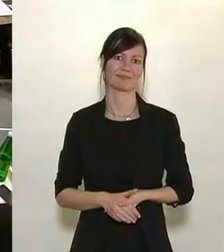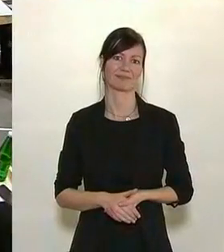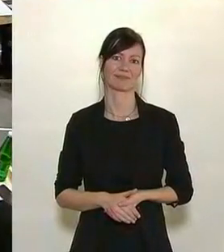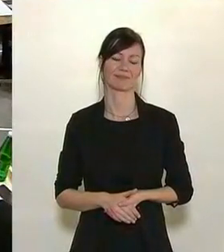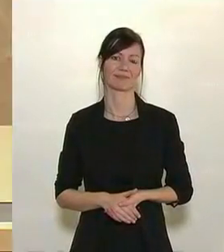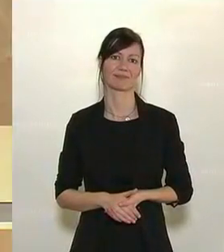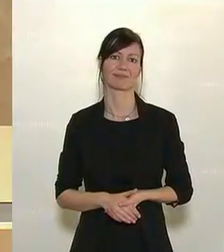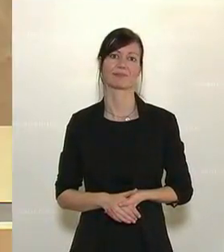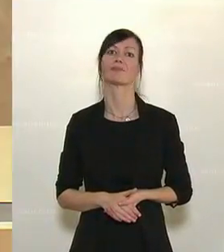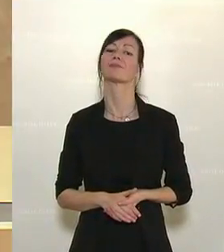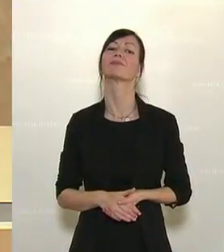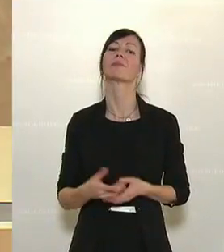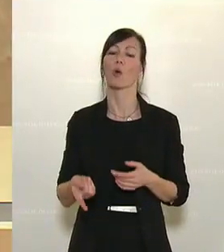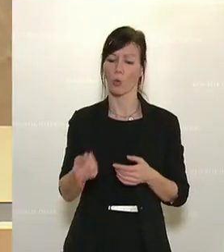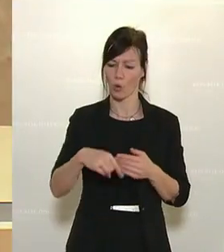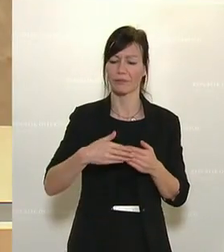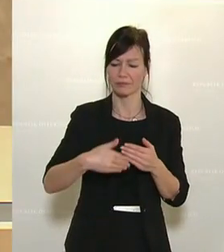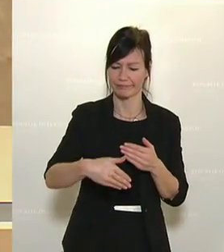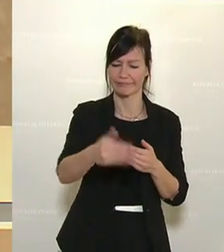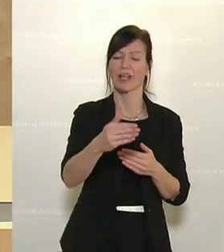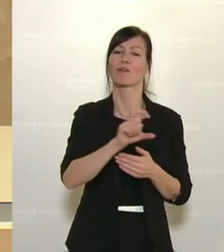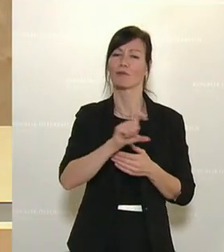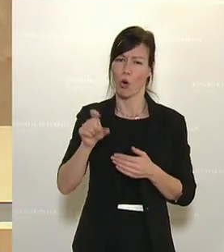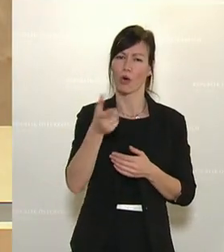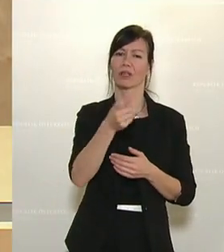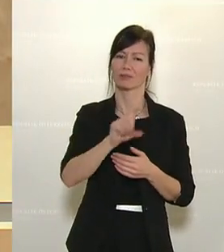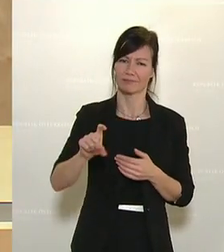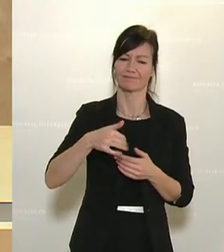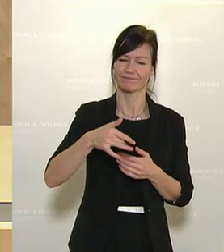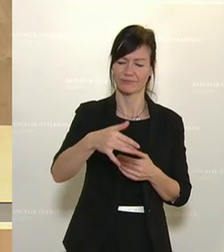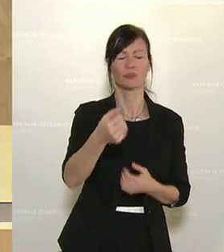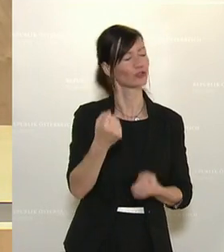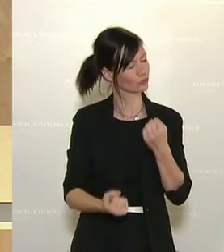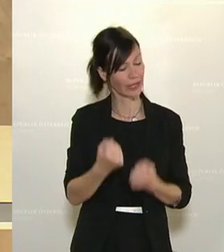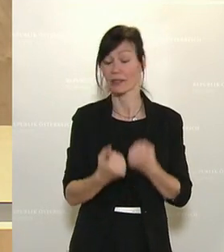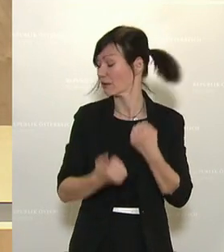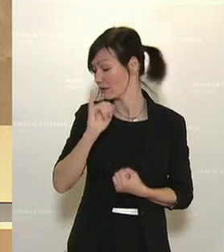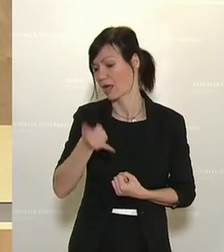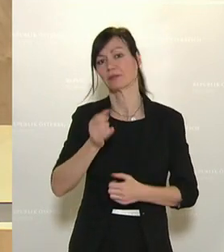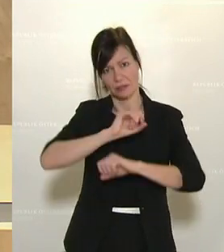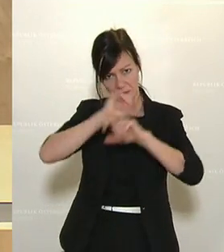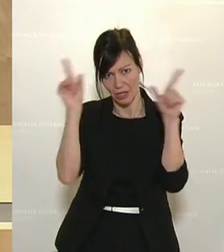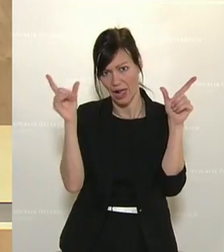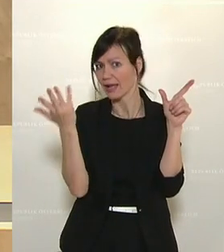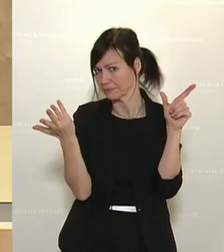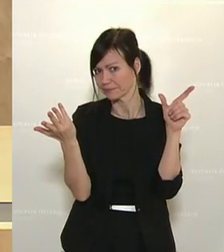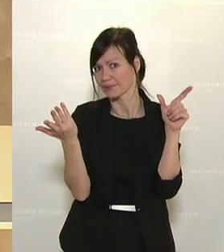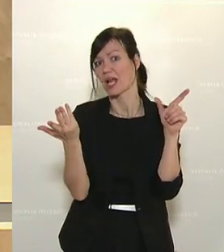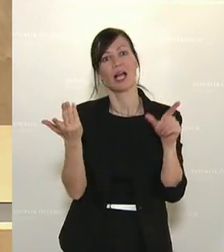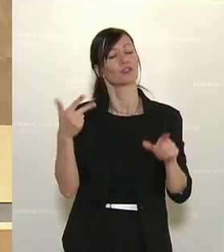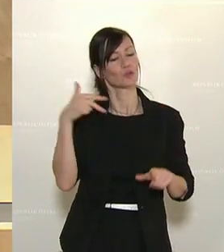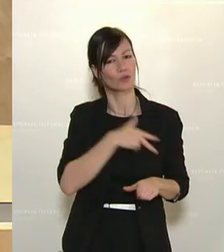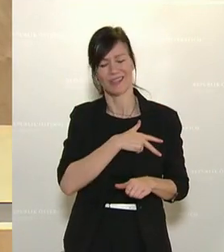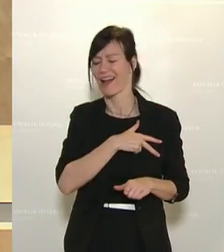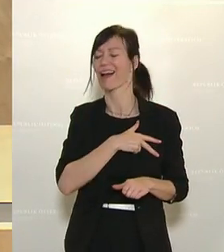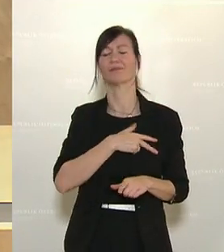Es werden ganz schwierige Wochen, das steht völlig außer Frage. Es ist extrem hart auf einer sozialen Ebene, es